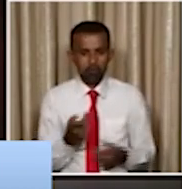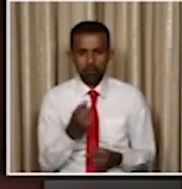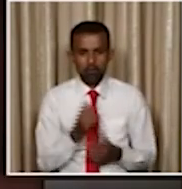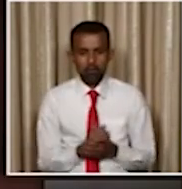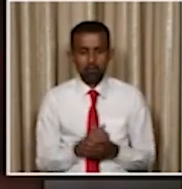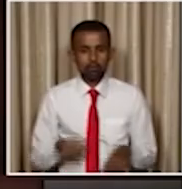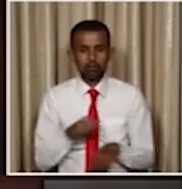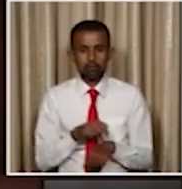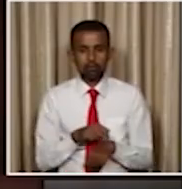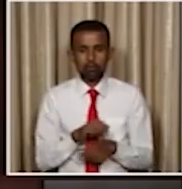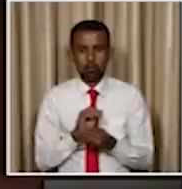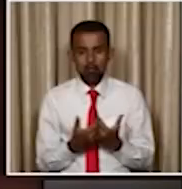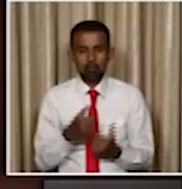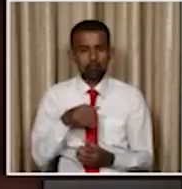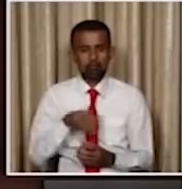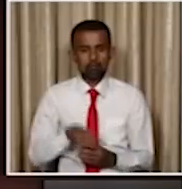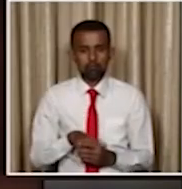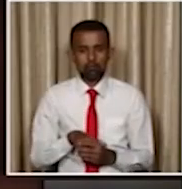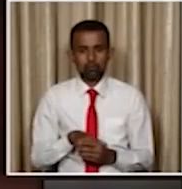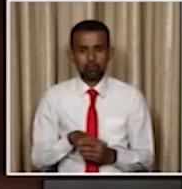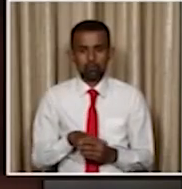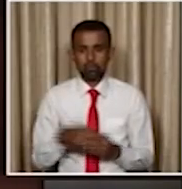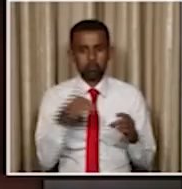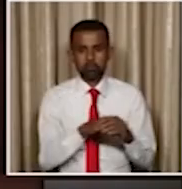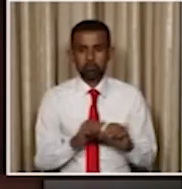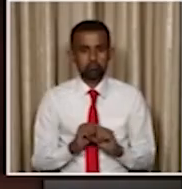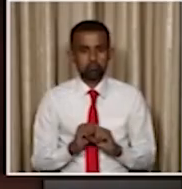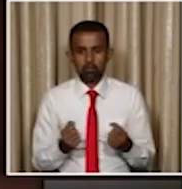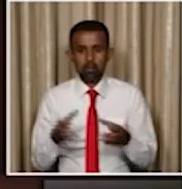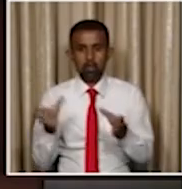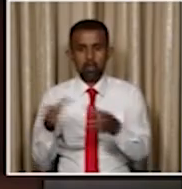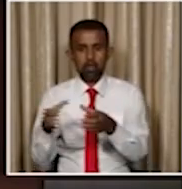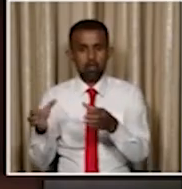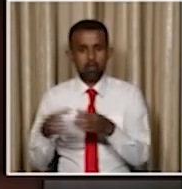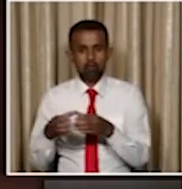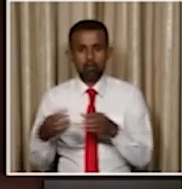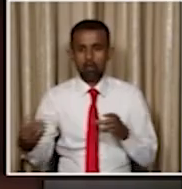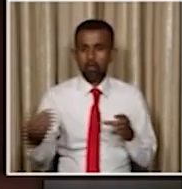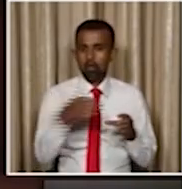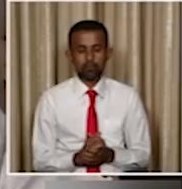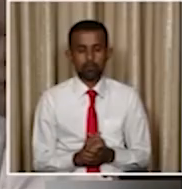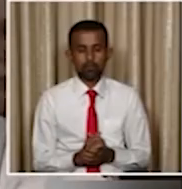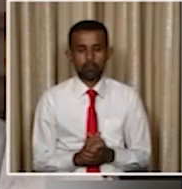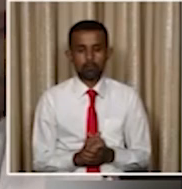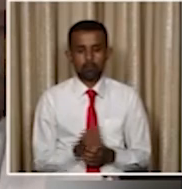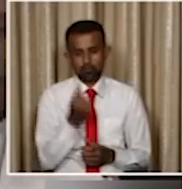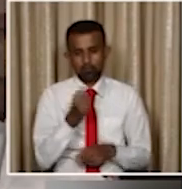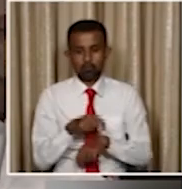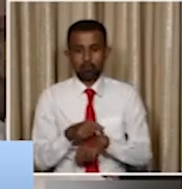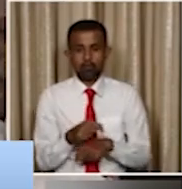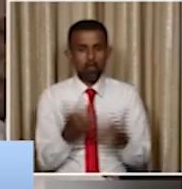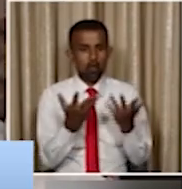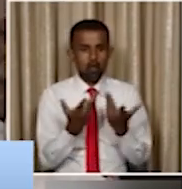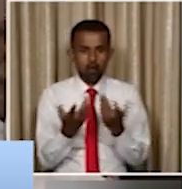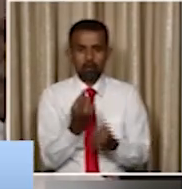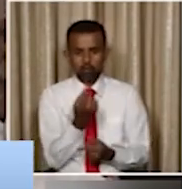දැනට පවතින බදු දැල ඇතුල් නොවී සිටින කණ්ඩායම් ඇතුල් කර ගැනීමේ ක්‍රියාවලියකට යන්න. එතුමා සංඛ්‍යාලේඛනක